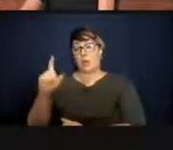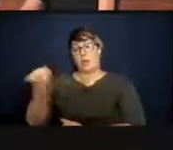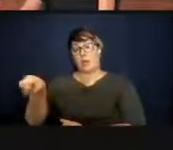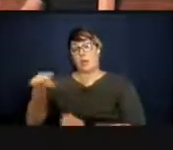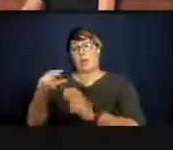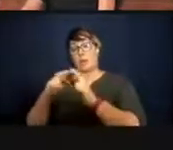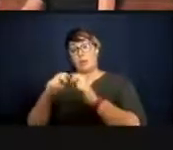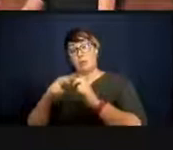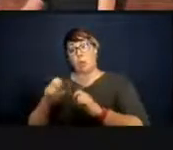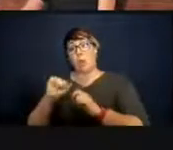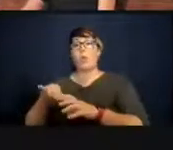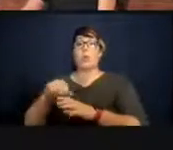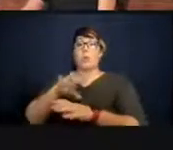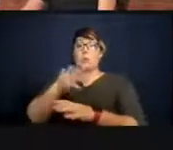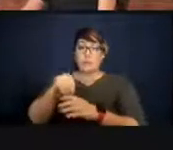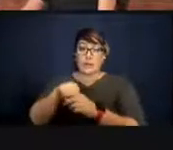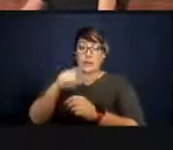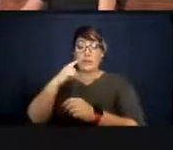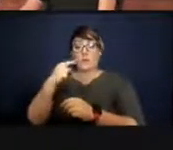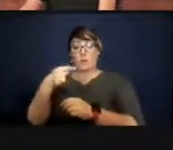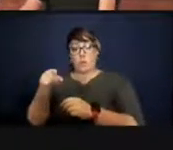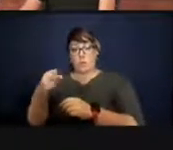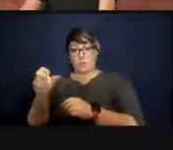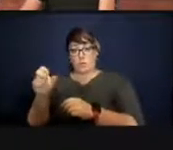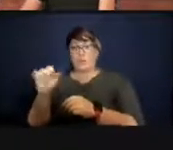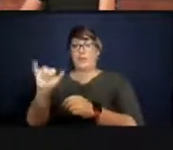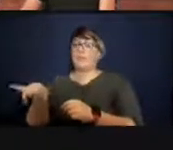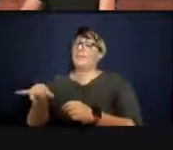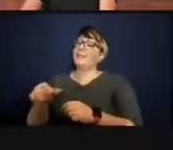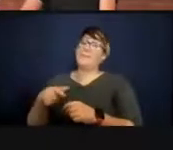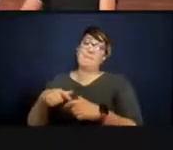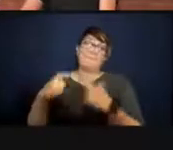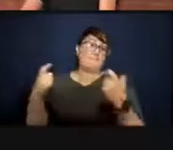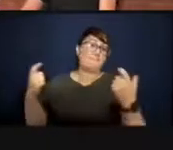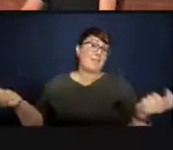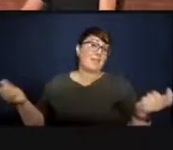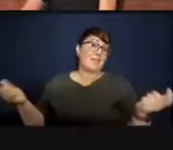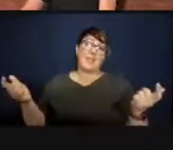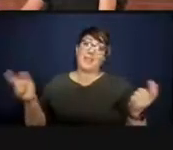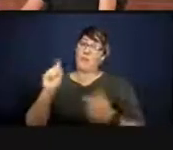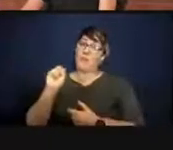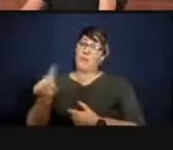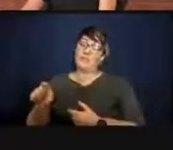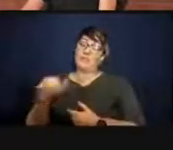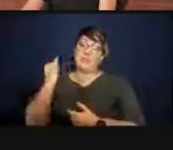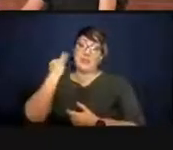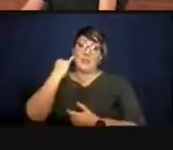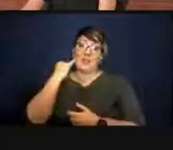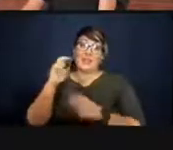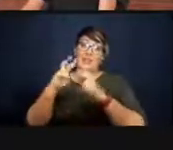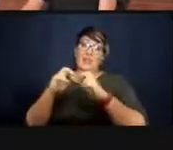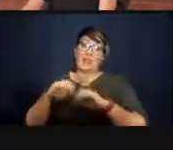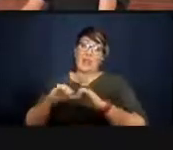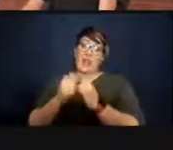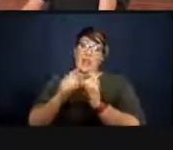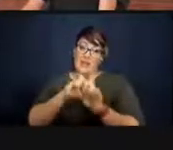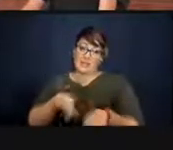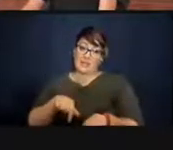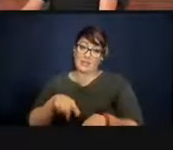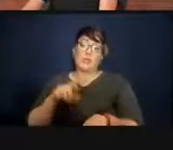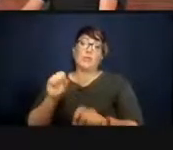wanaendelea na kazi ambazo walikuwa wakizipenda wakiwa shuleni.